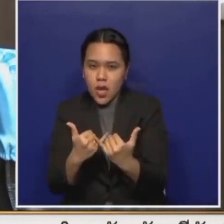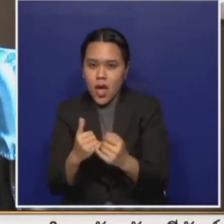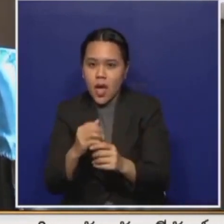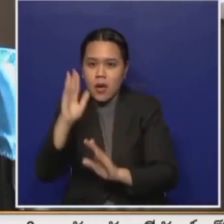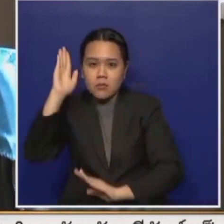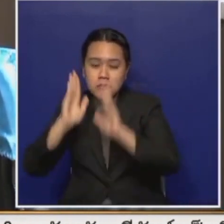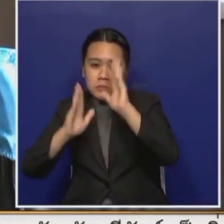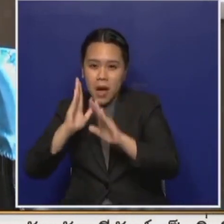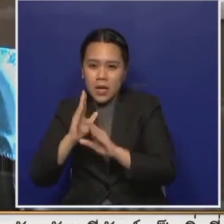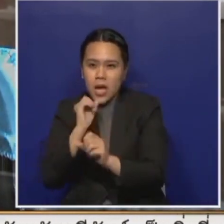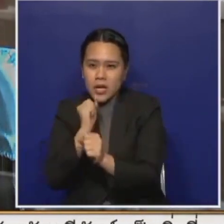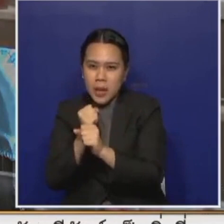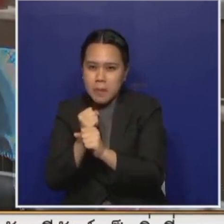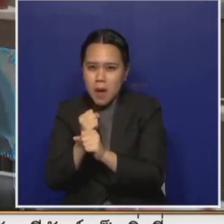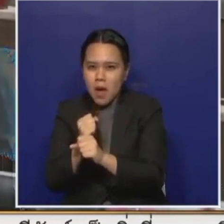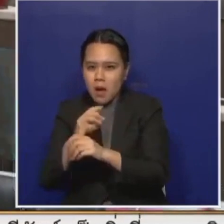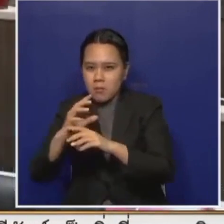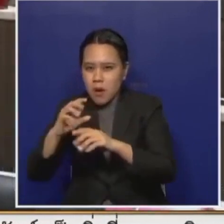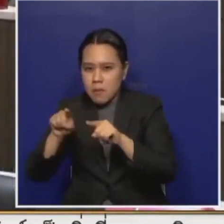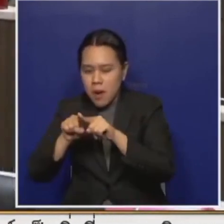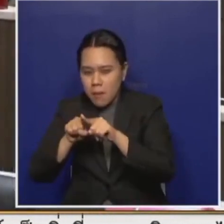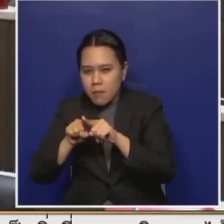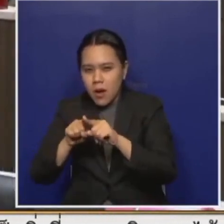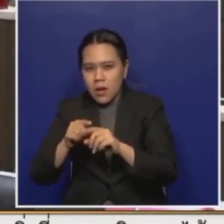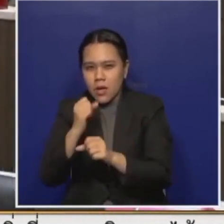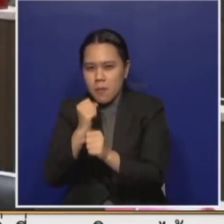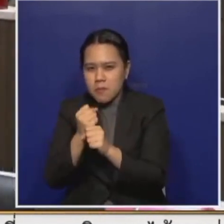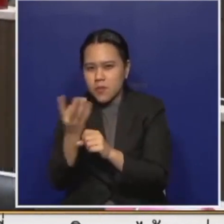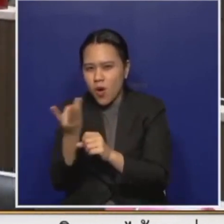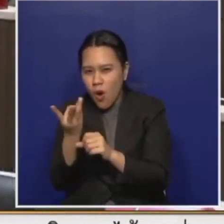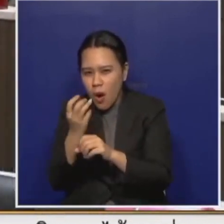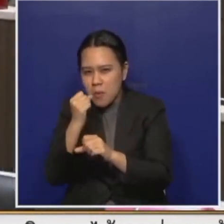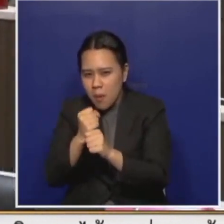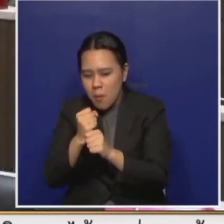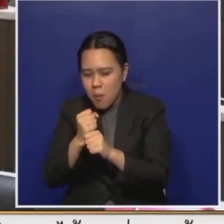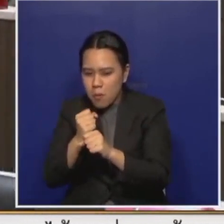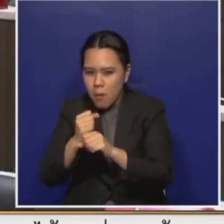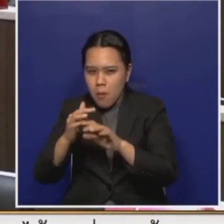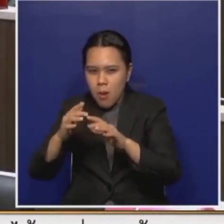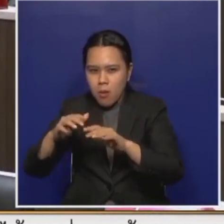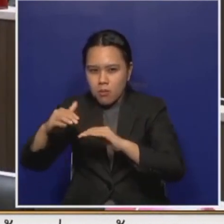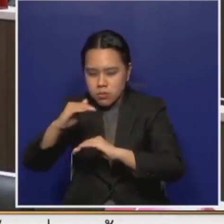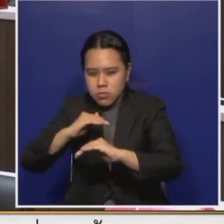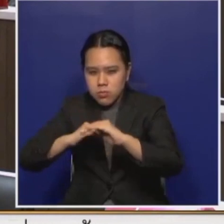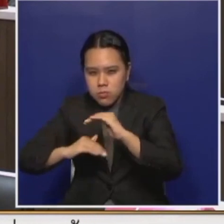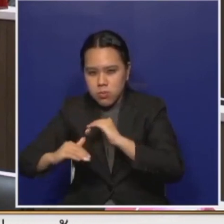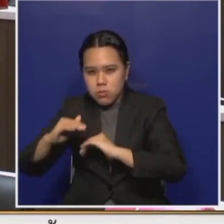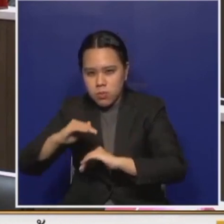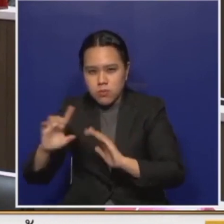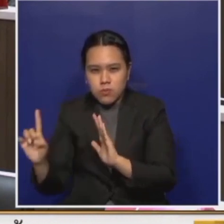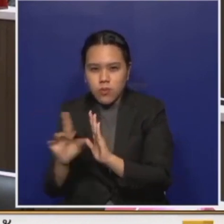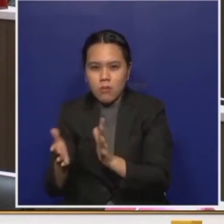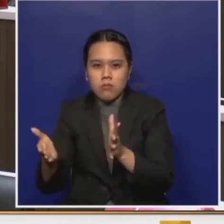ประยขนานมเป็อย่นั้นผมไดช์ใหเหไปแล้วก็หวงว่าเพื่อนสมาชิกที่อยู่ใสภาหแนี้จะร่วมกันะช่วยกนแก้ไขครั